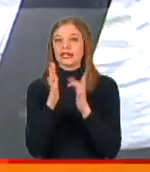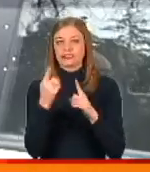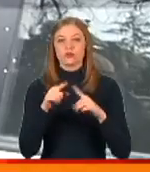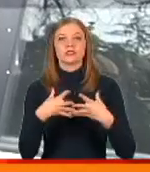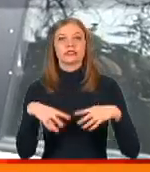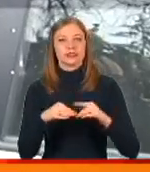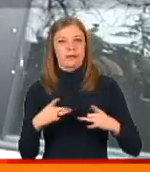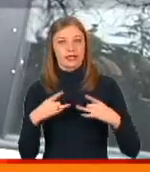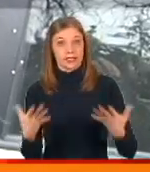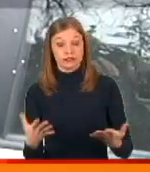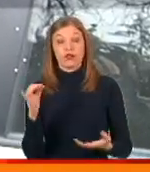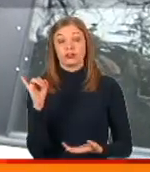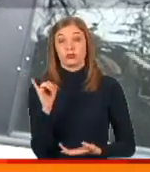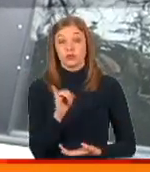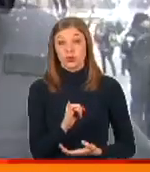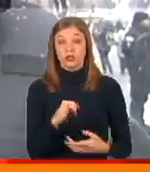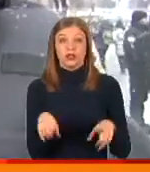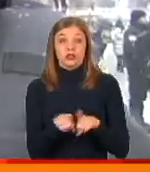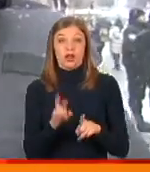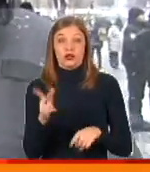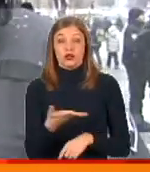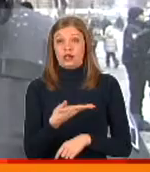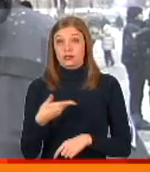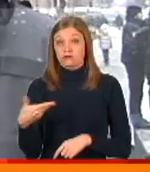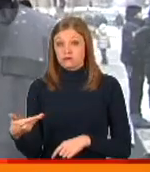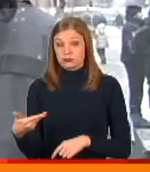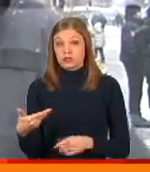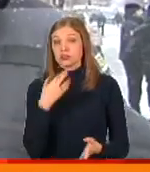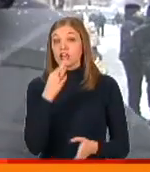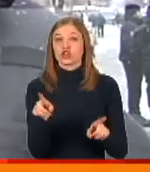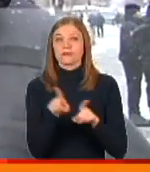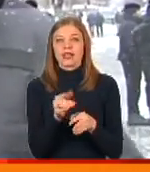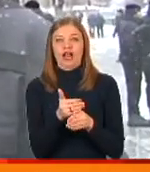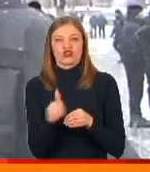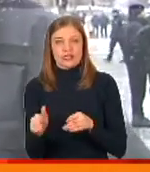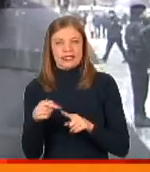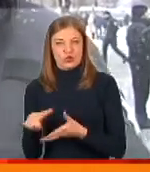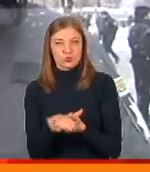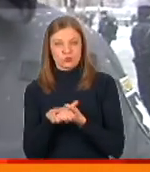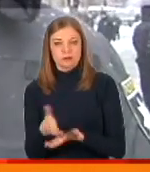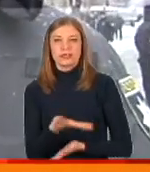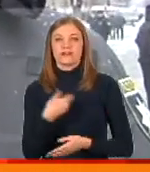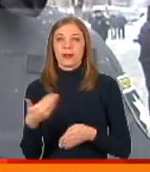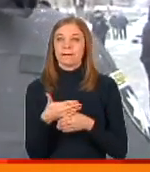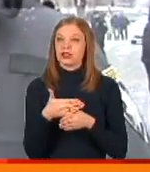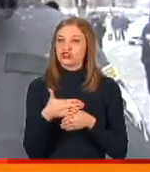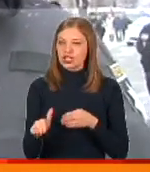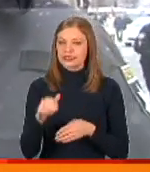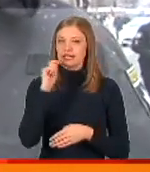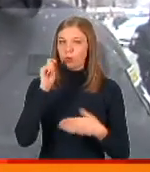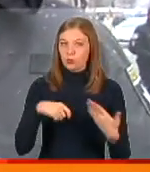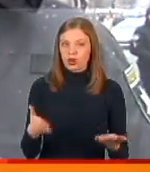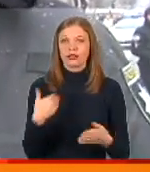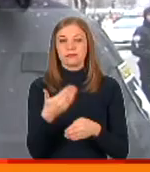сімейне свято. Ну, і так як ми, ну, скажімо, ми частина цього суспільства, ми частина України,